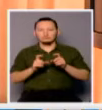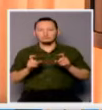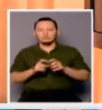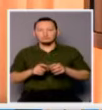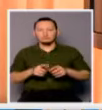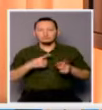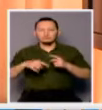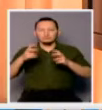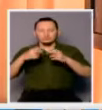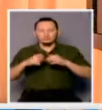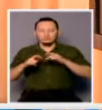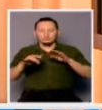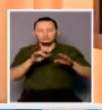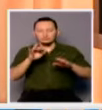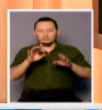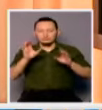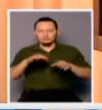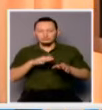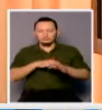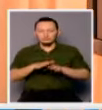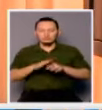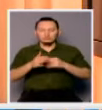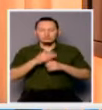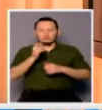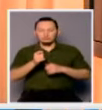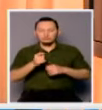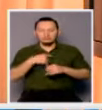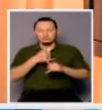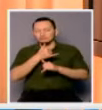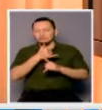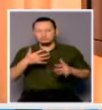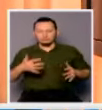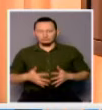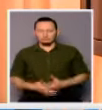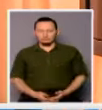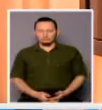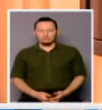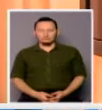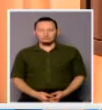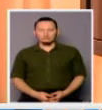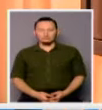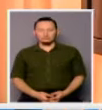Мы проводим рейды, но применить административное наказание к ним мы не можем без оснований.